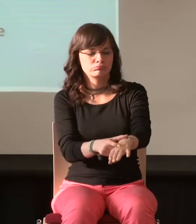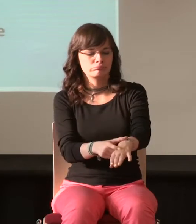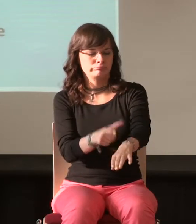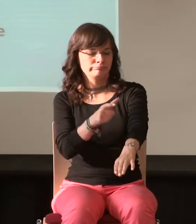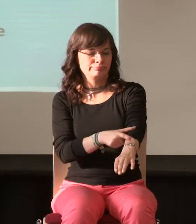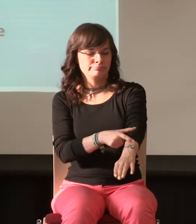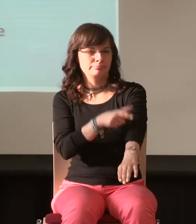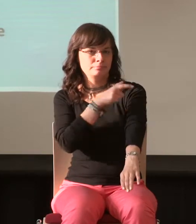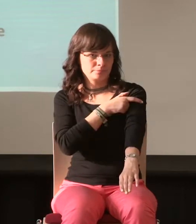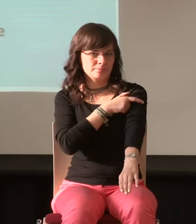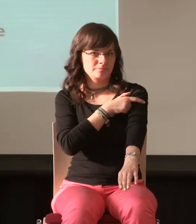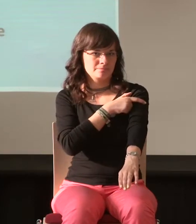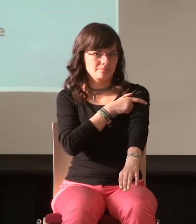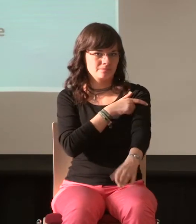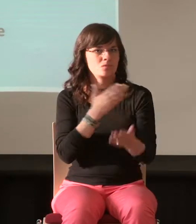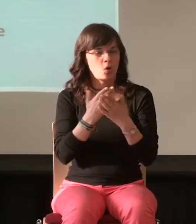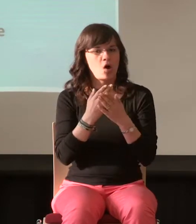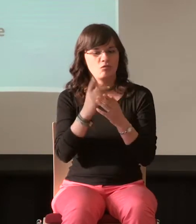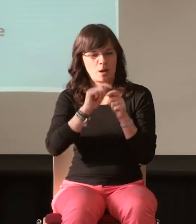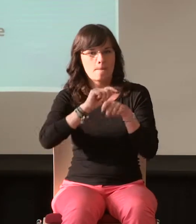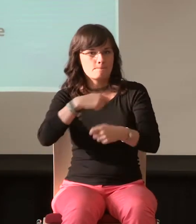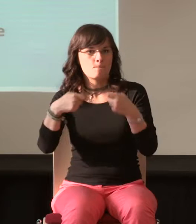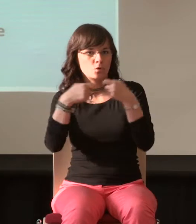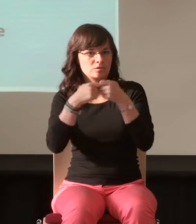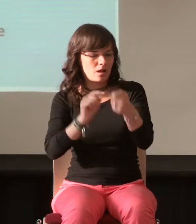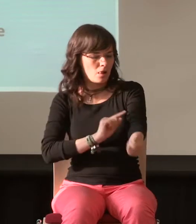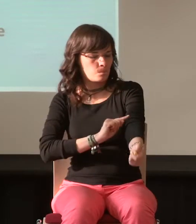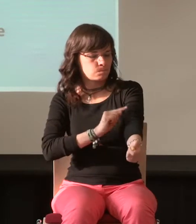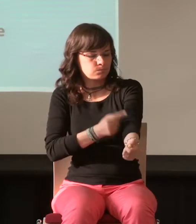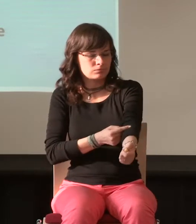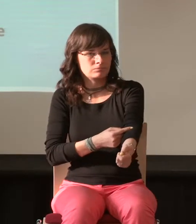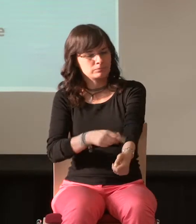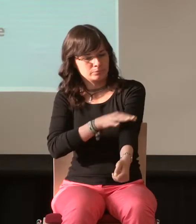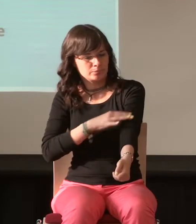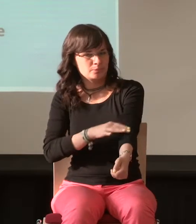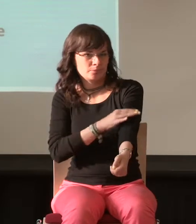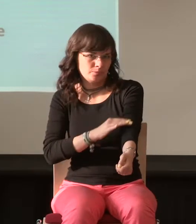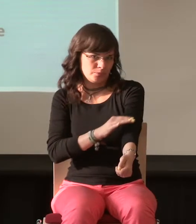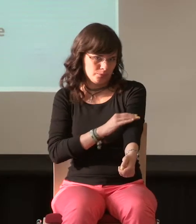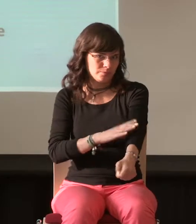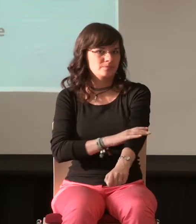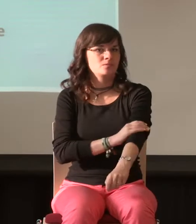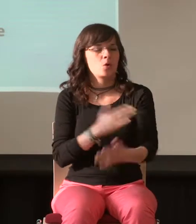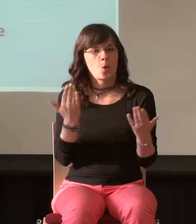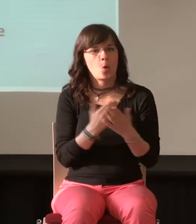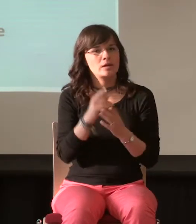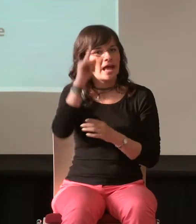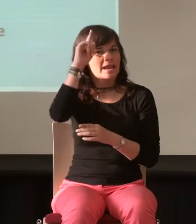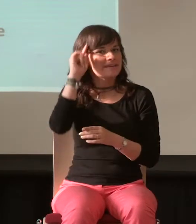Areal, meist ist die Muskelbäuche oder die Endgebiete der peripheren Nerven, das heißt, Sie